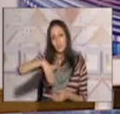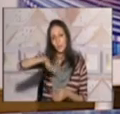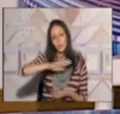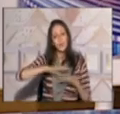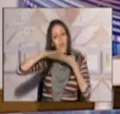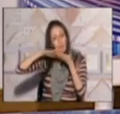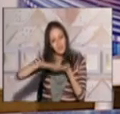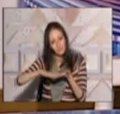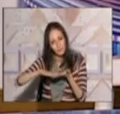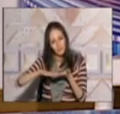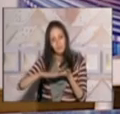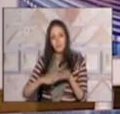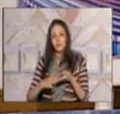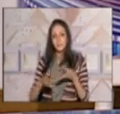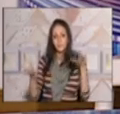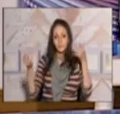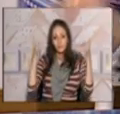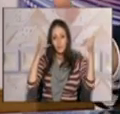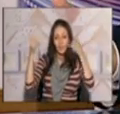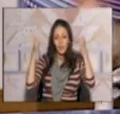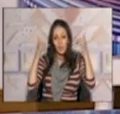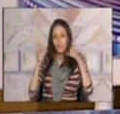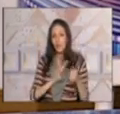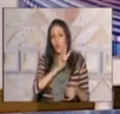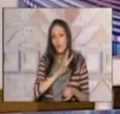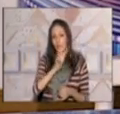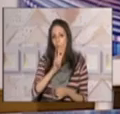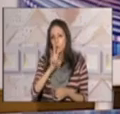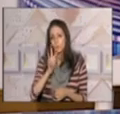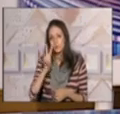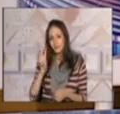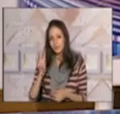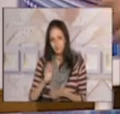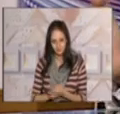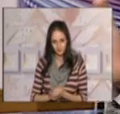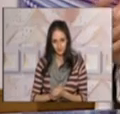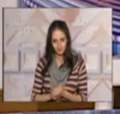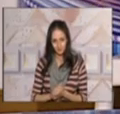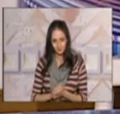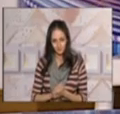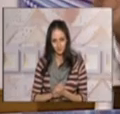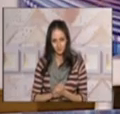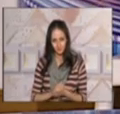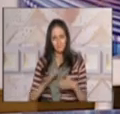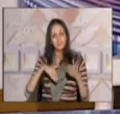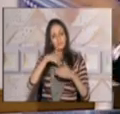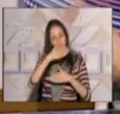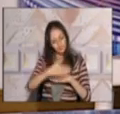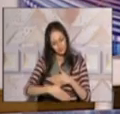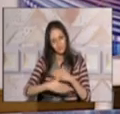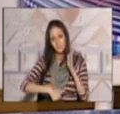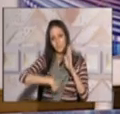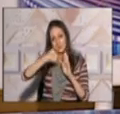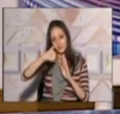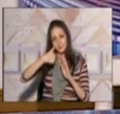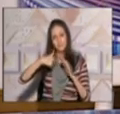لأنها خلينا نقول بتسهل على طالب الخدمة، بتقلل مرور، وبالتالي بتحسن في سيولة المرور